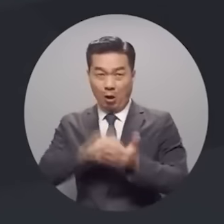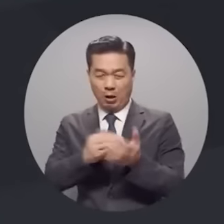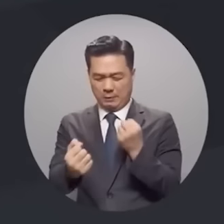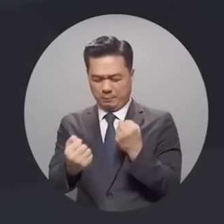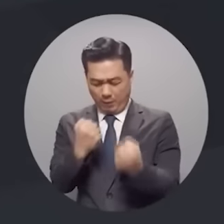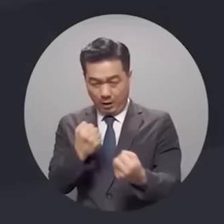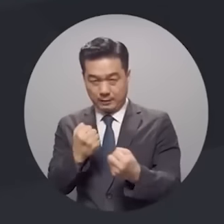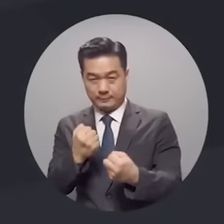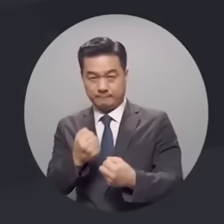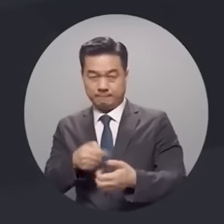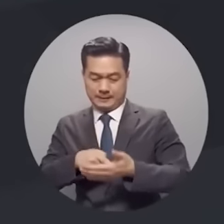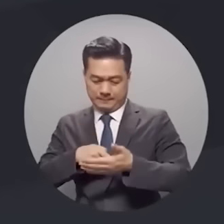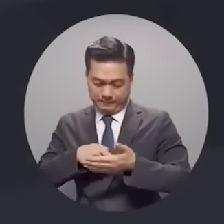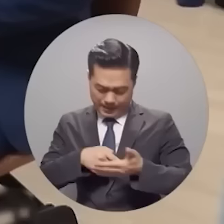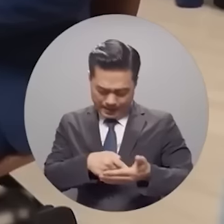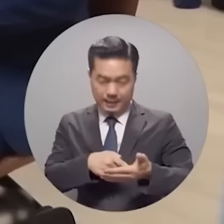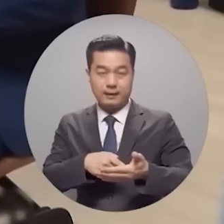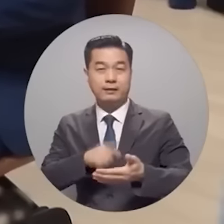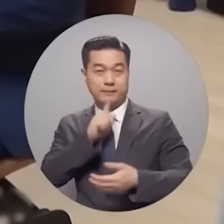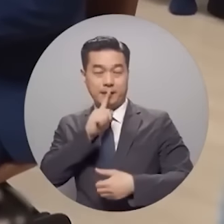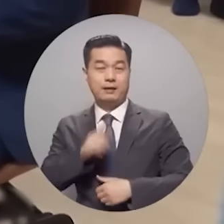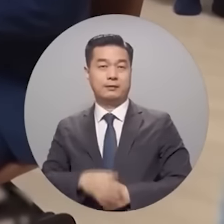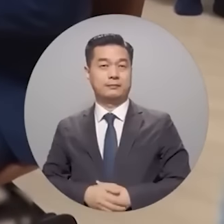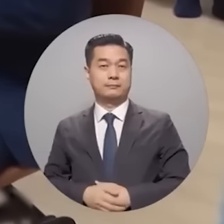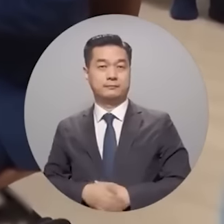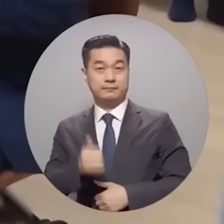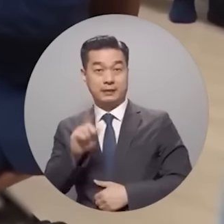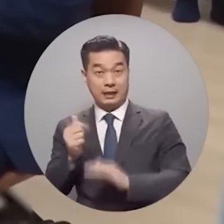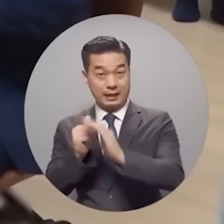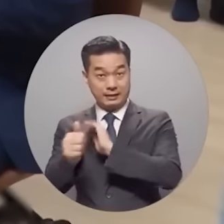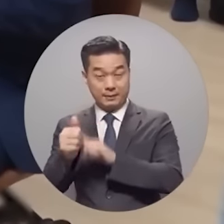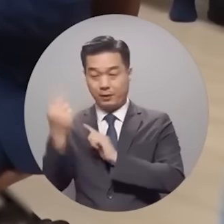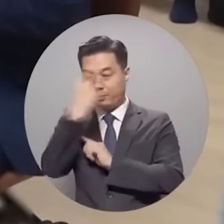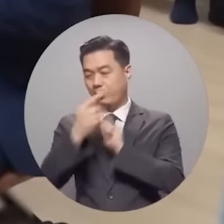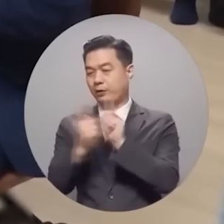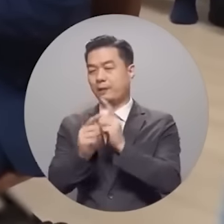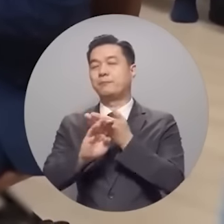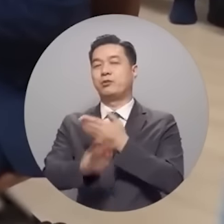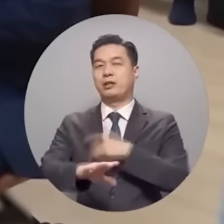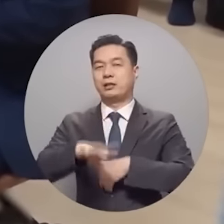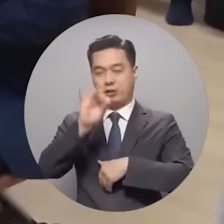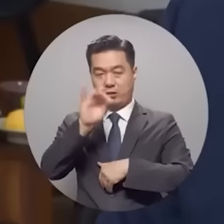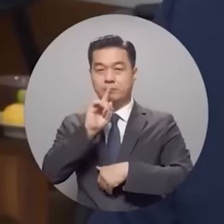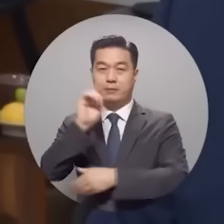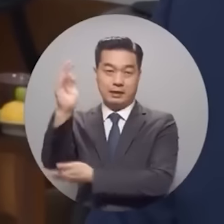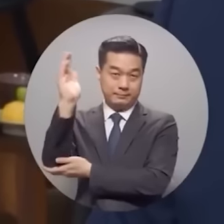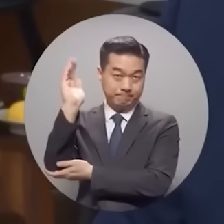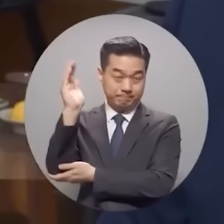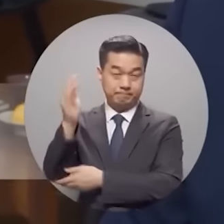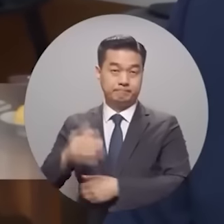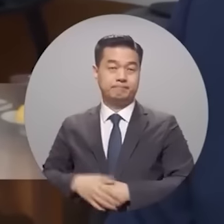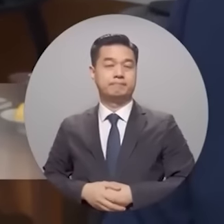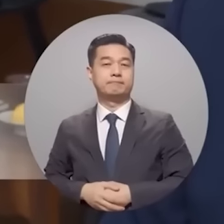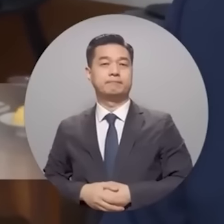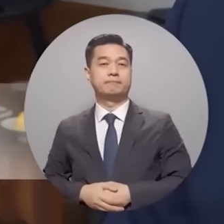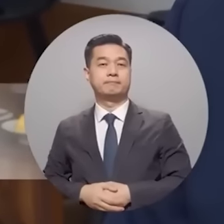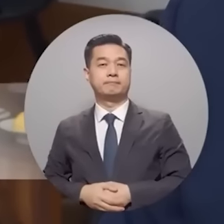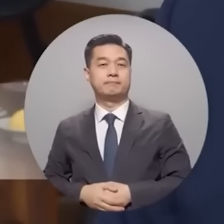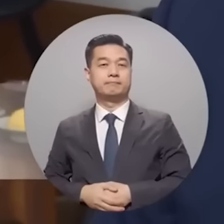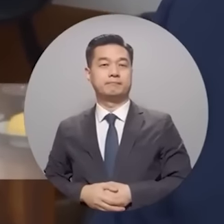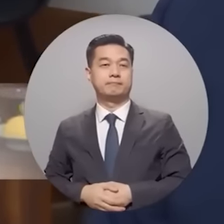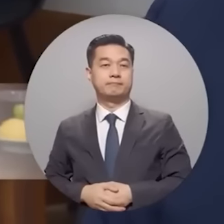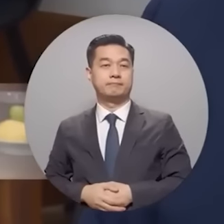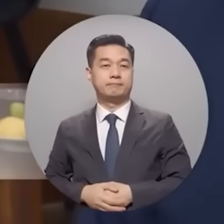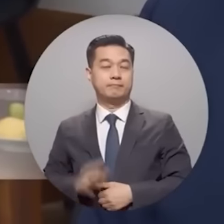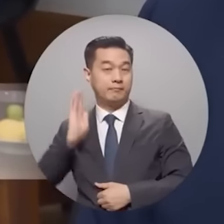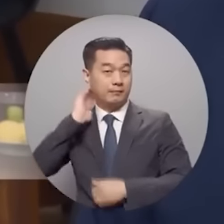말했다고 대통령실은 전했습니다 한대표 면담 공개된 첫 발언입니다 김건희 사 문제로 여론이